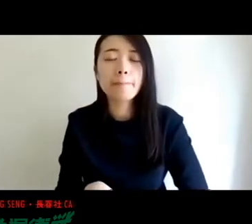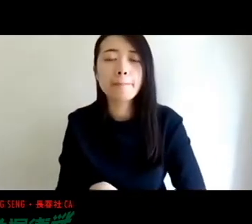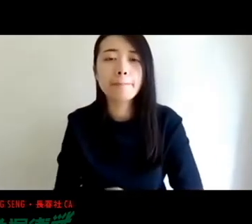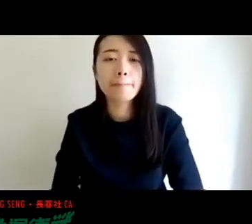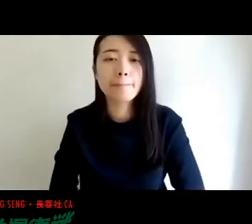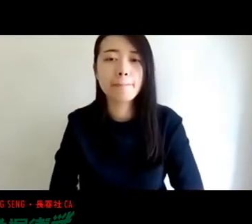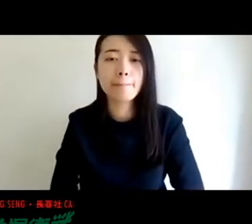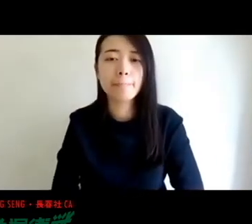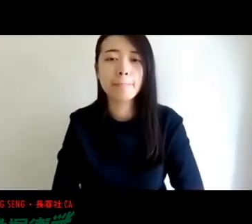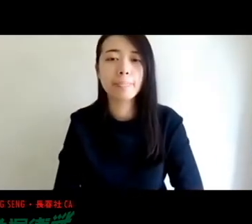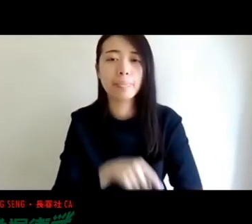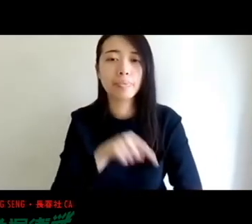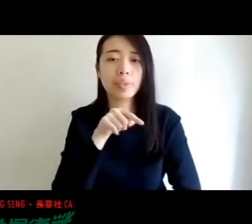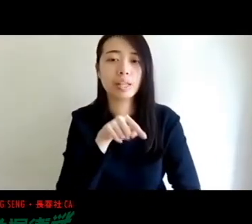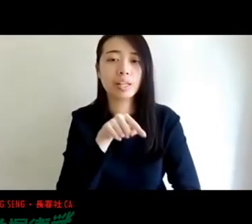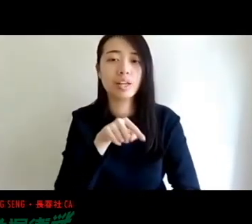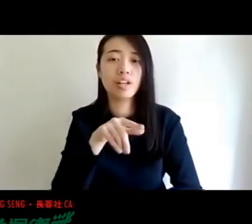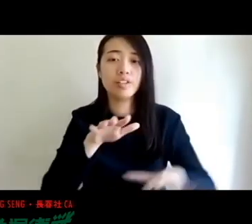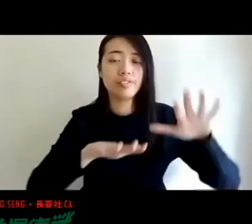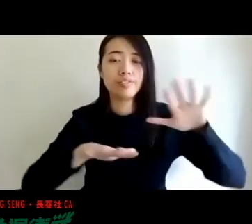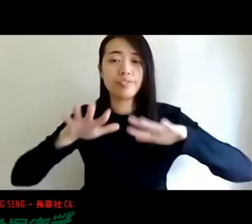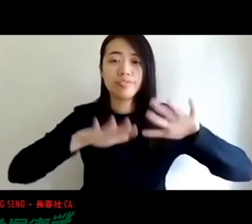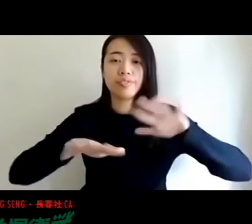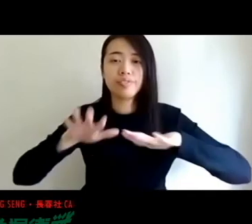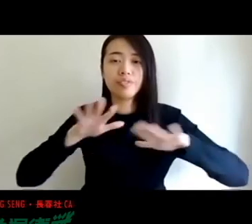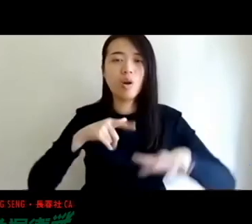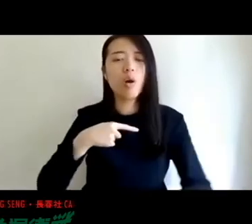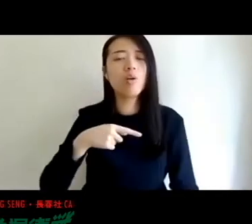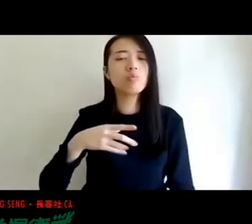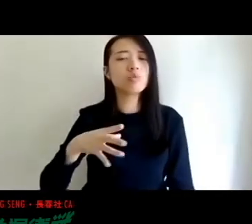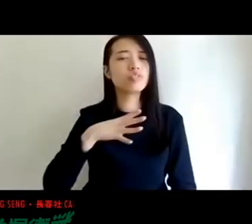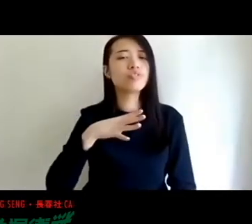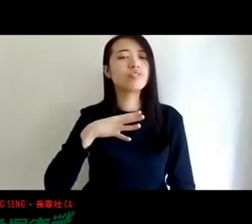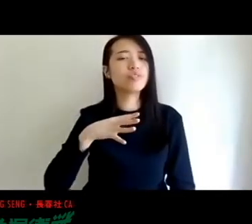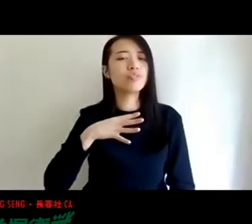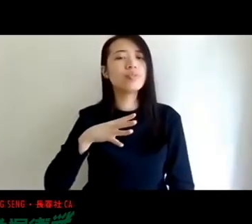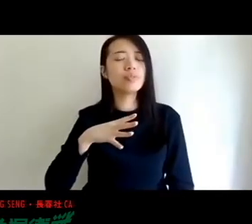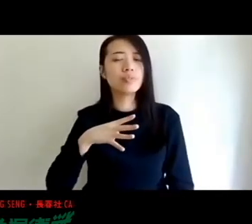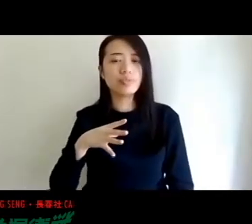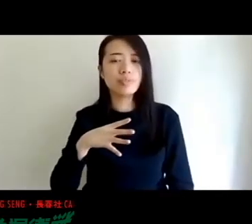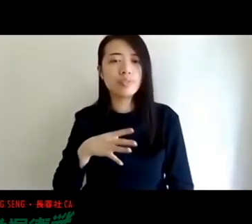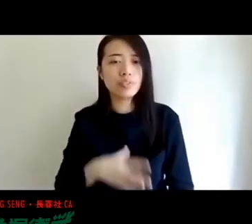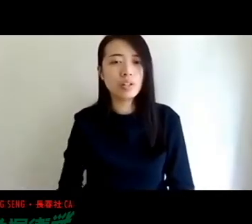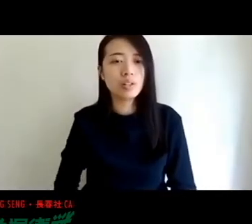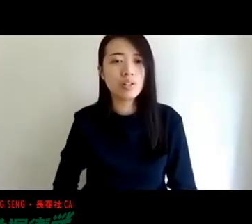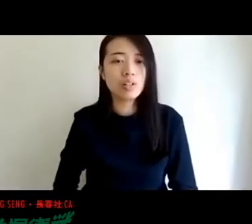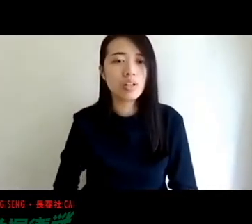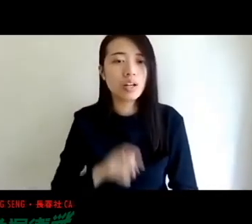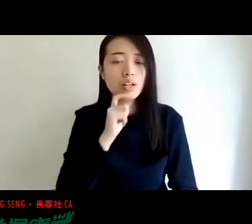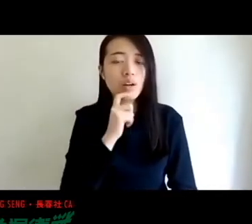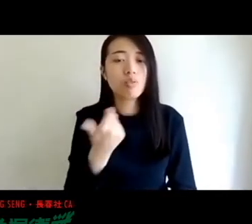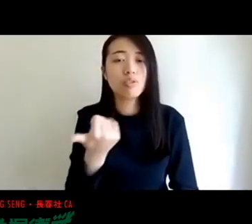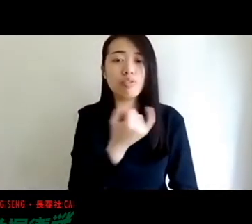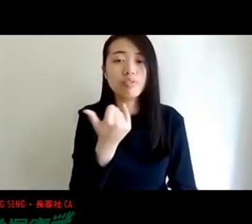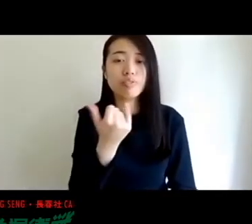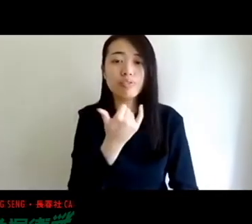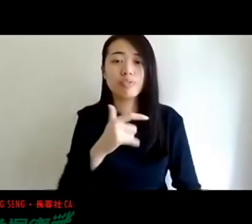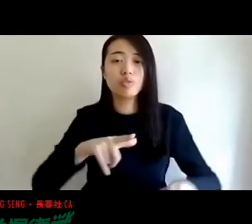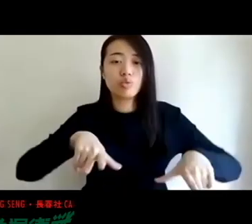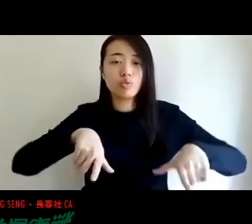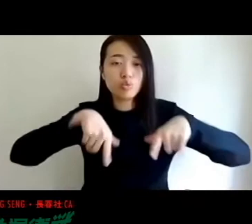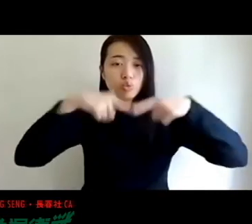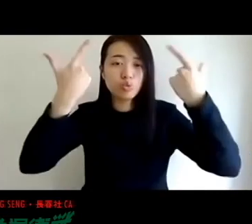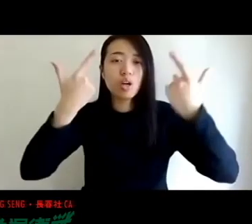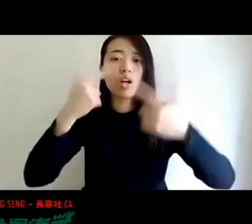这个情况呢都好睇返实际嘅情况啦，因为有一啲树木嘅品种，例如桉树